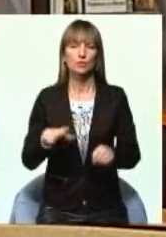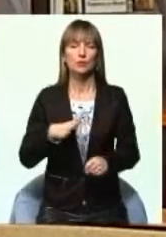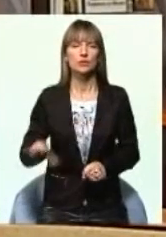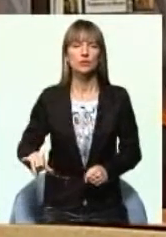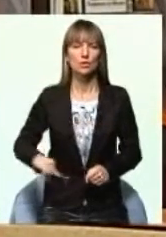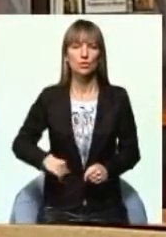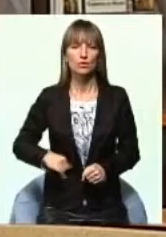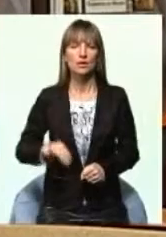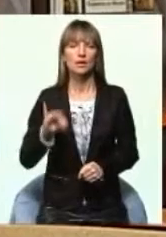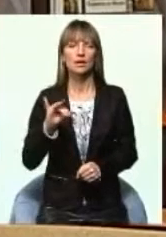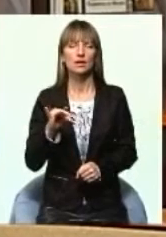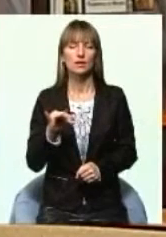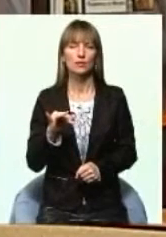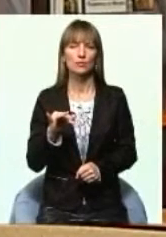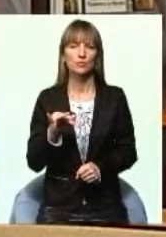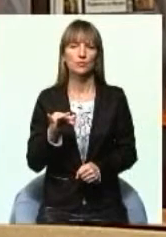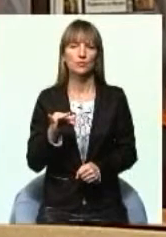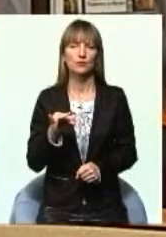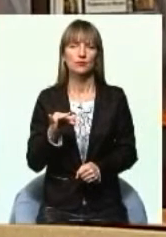і